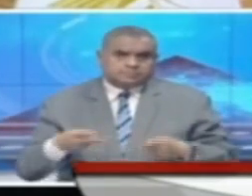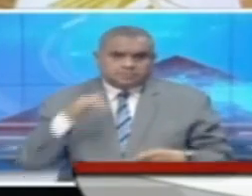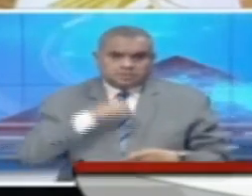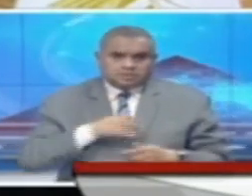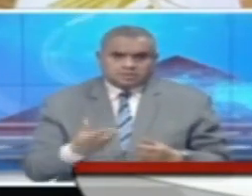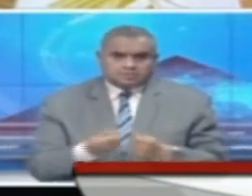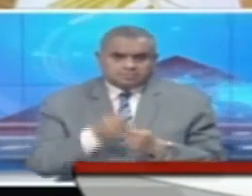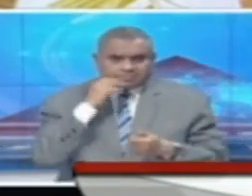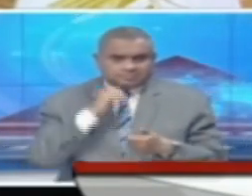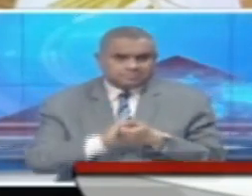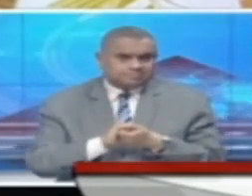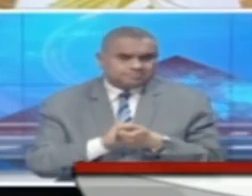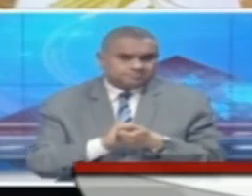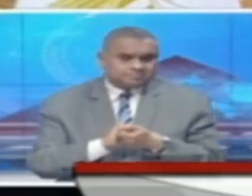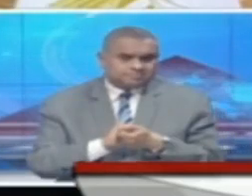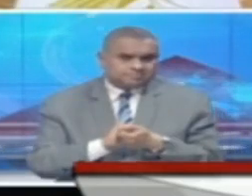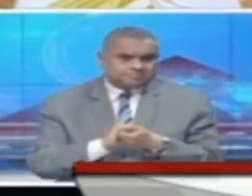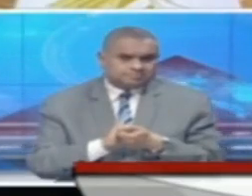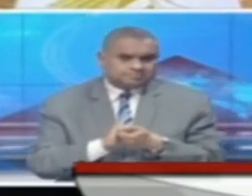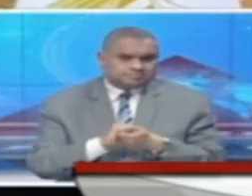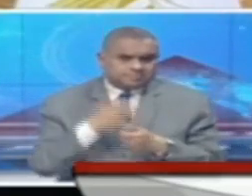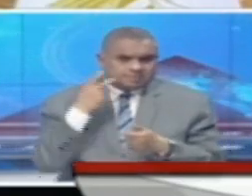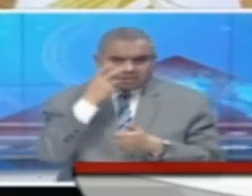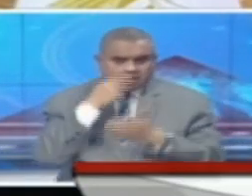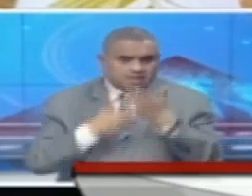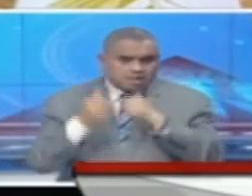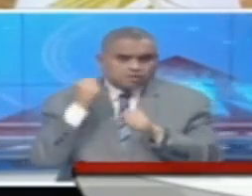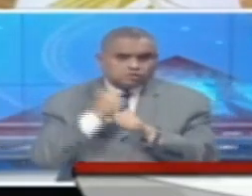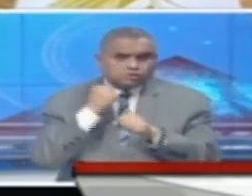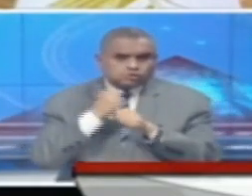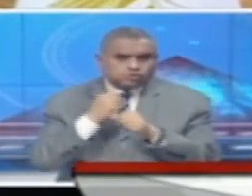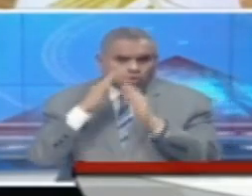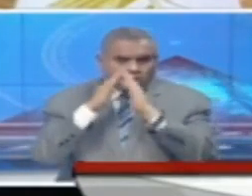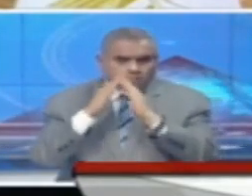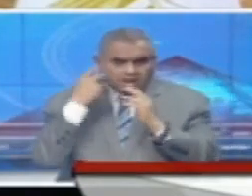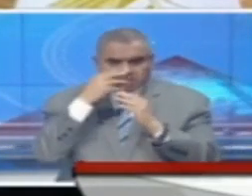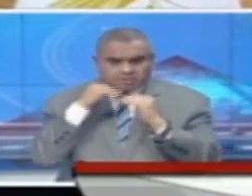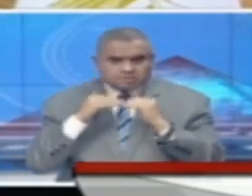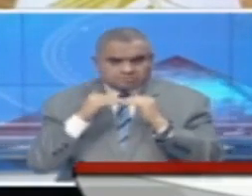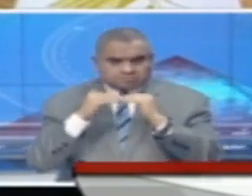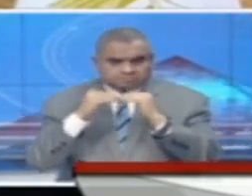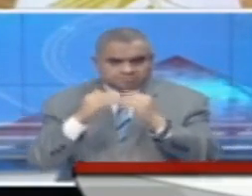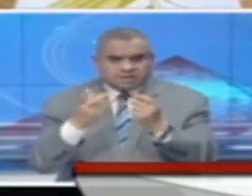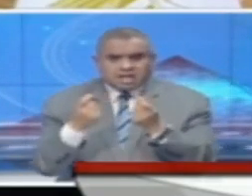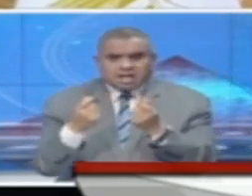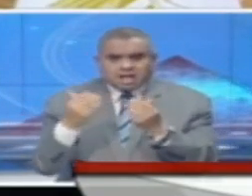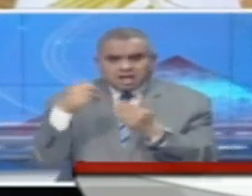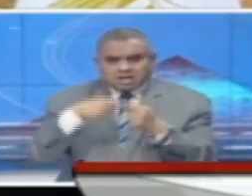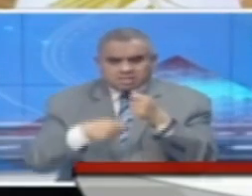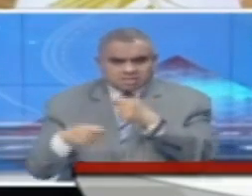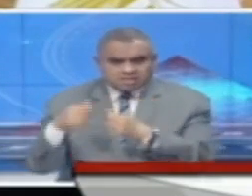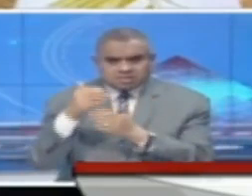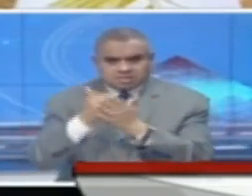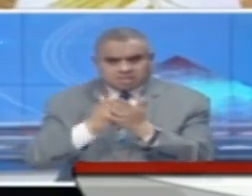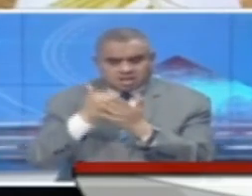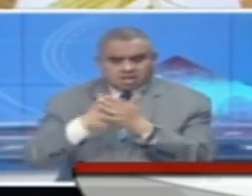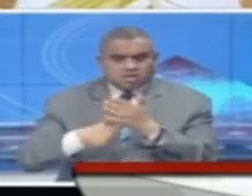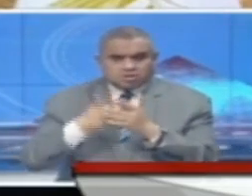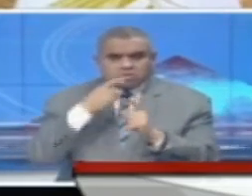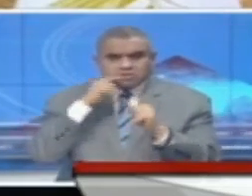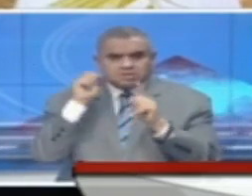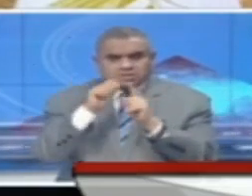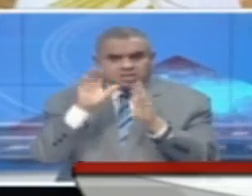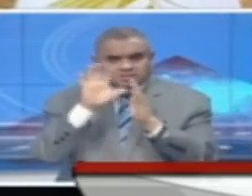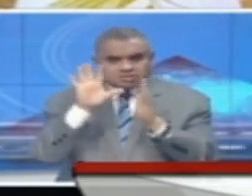اقتصادك. اللي اتعمل في مصر من استقرار أمني، من استقرار اقتصادي، من إصلاح تشريعي، من